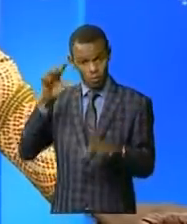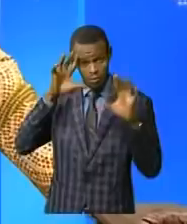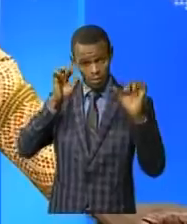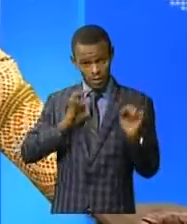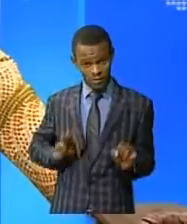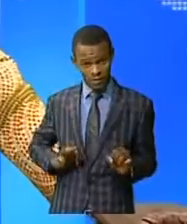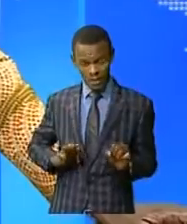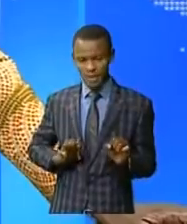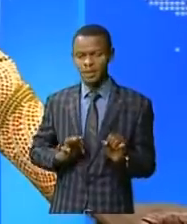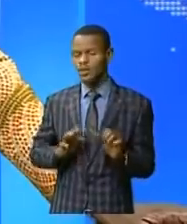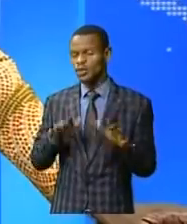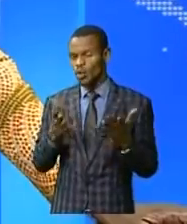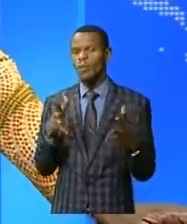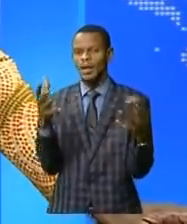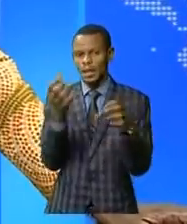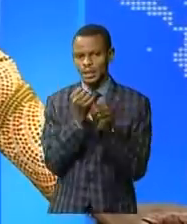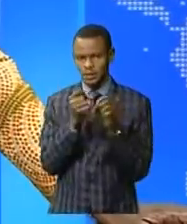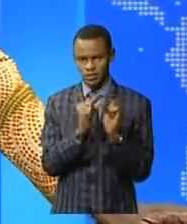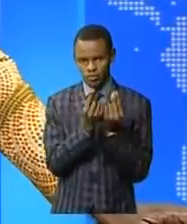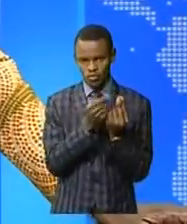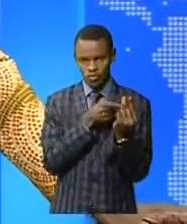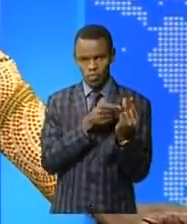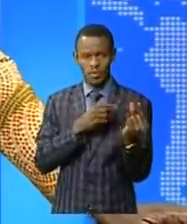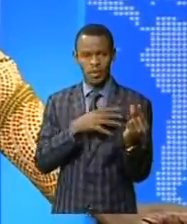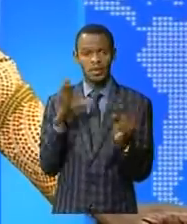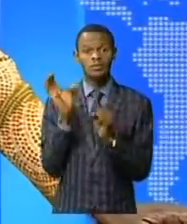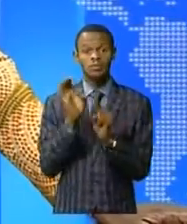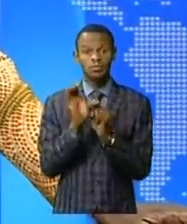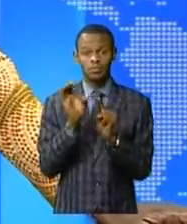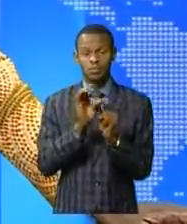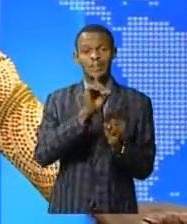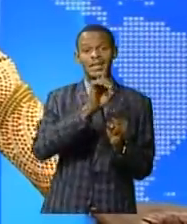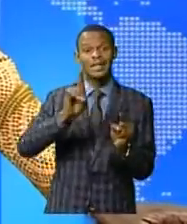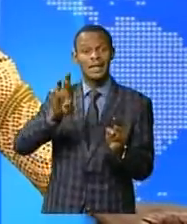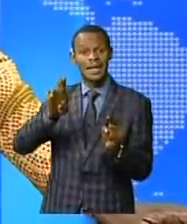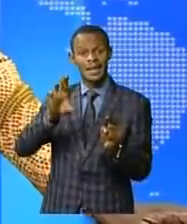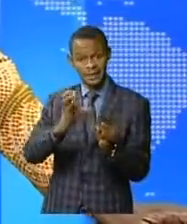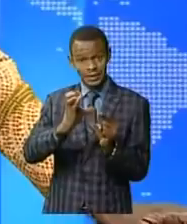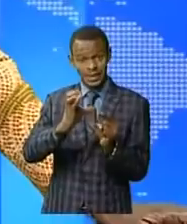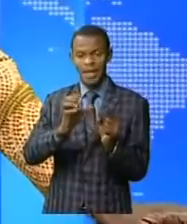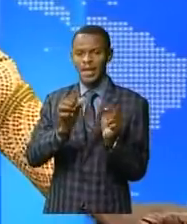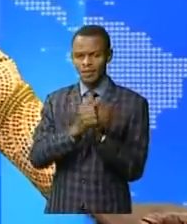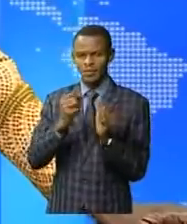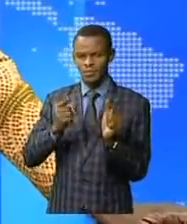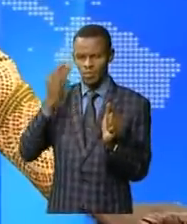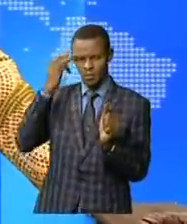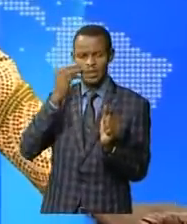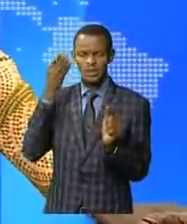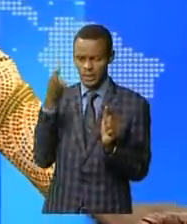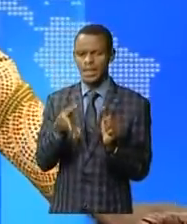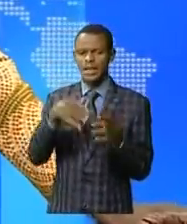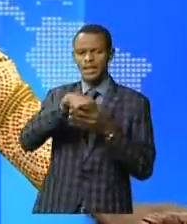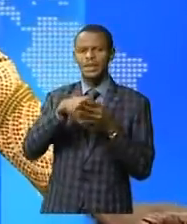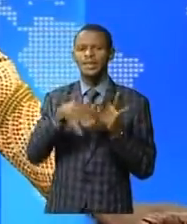reçu la délégation du DDRC en présence du Premier ministre Jean-Michel Samalou Kondé. C'était à la Cité de l'Union